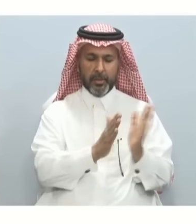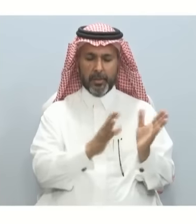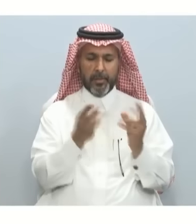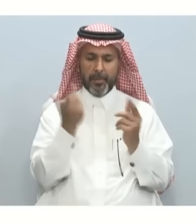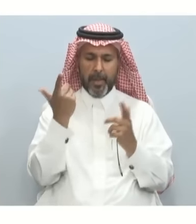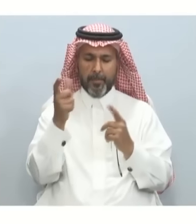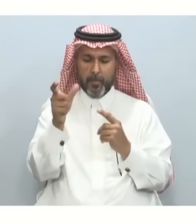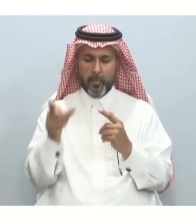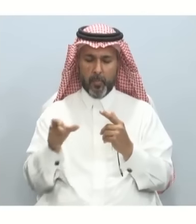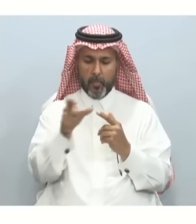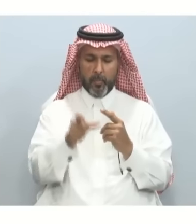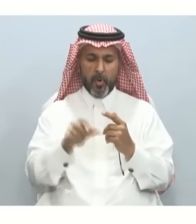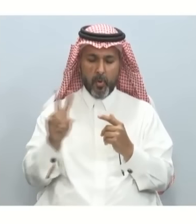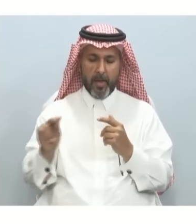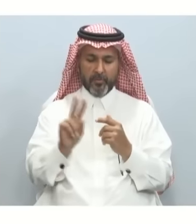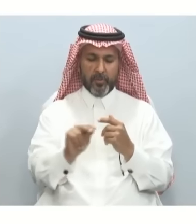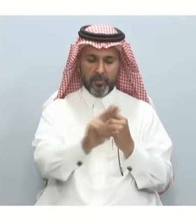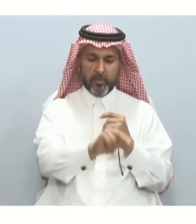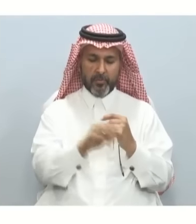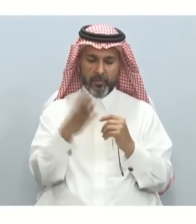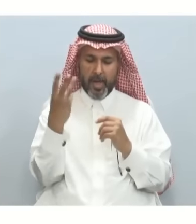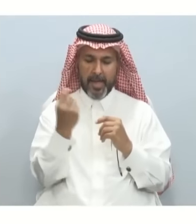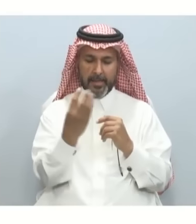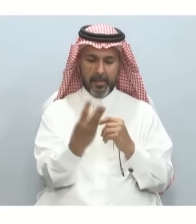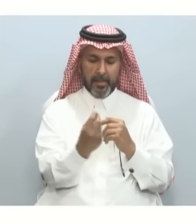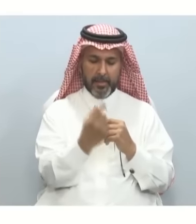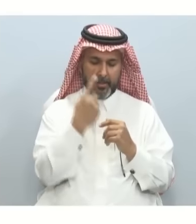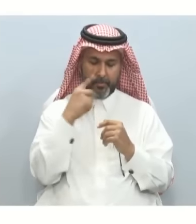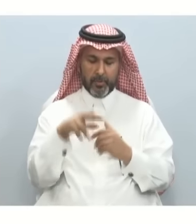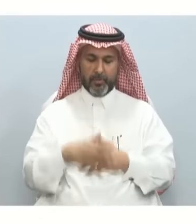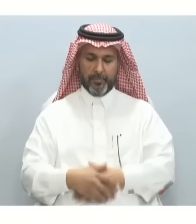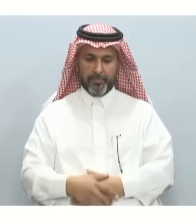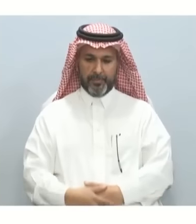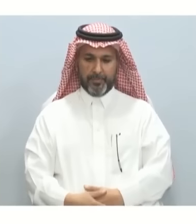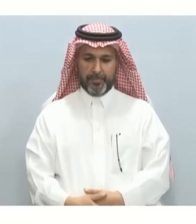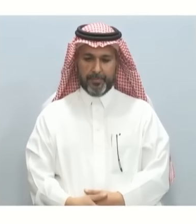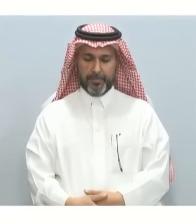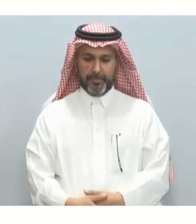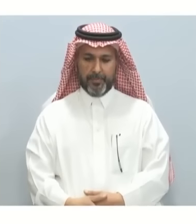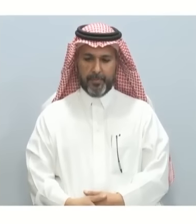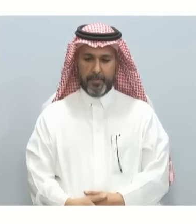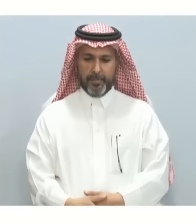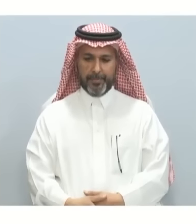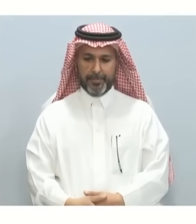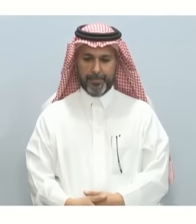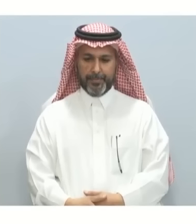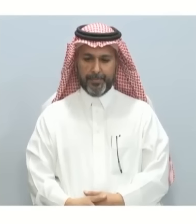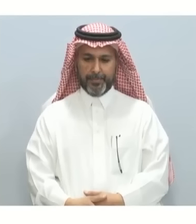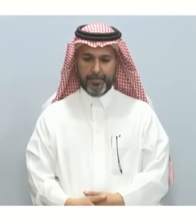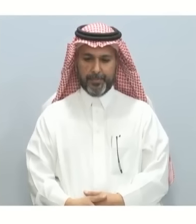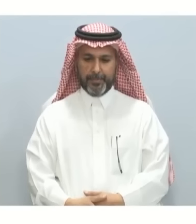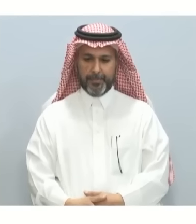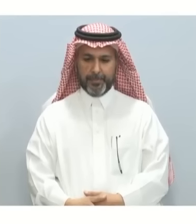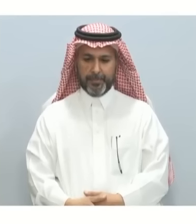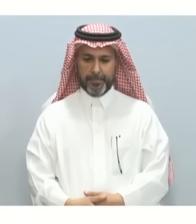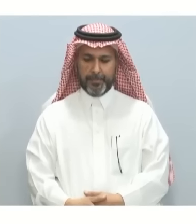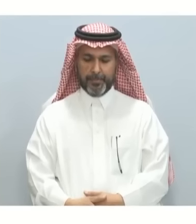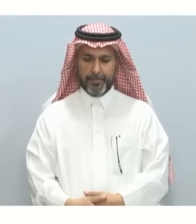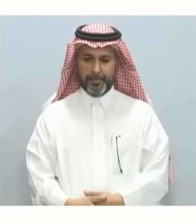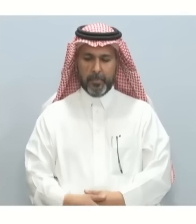اذا ابناء وبناتها هذا المثال امتداد للاستعداد السابق نكتب كل عددين يكون حاصل ضربهما